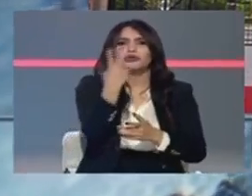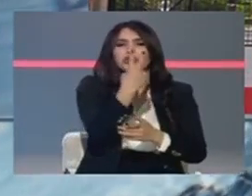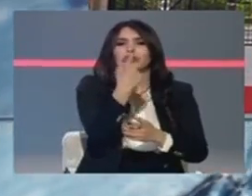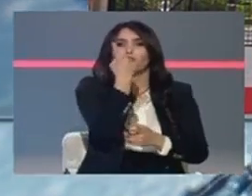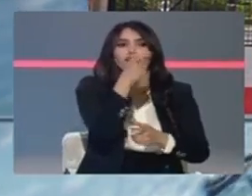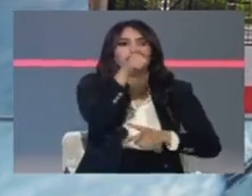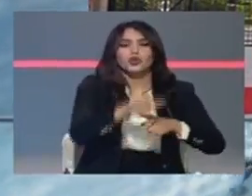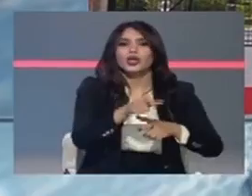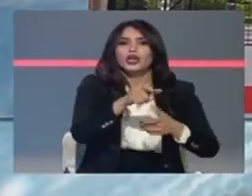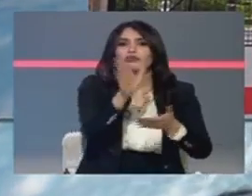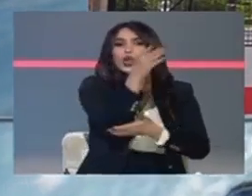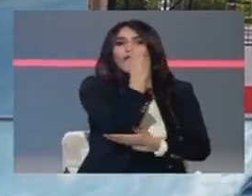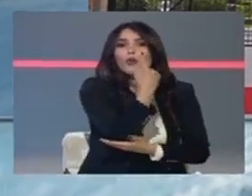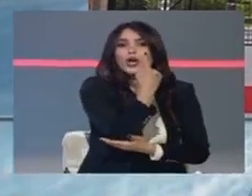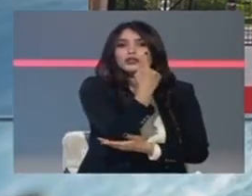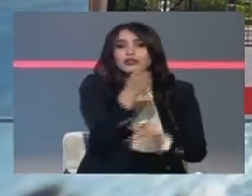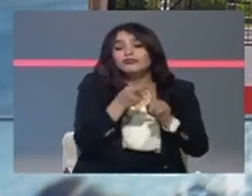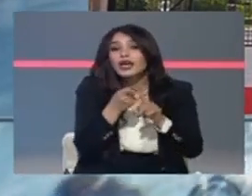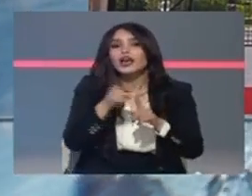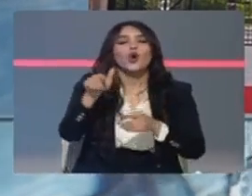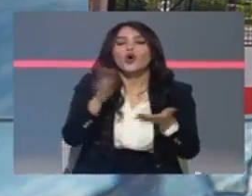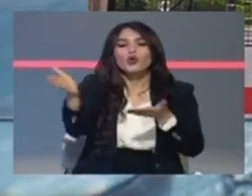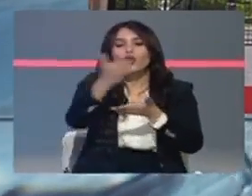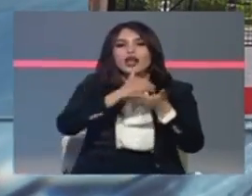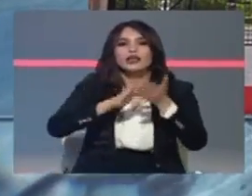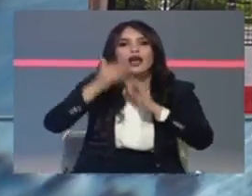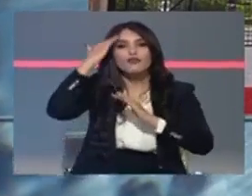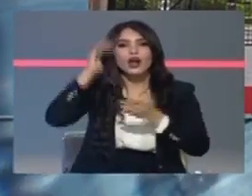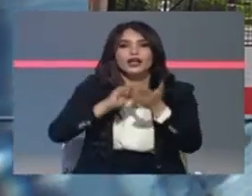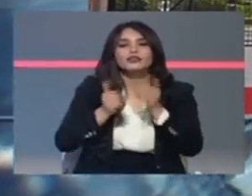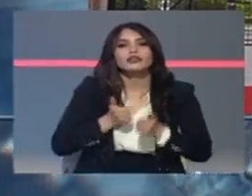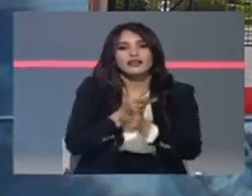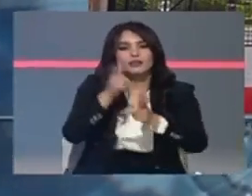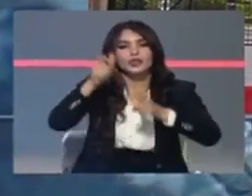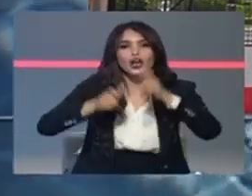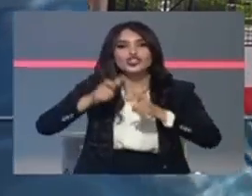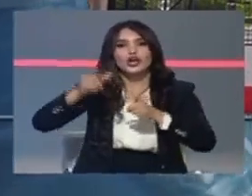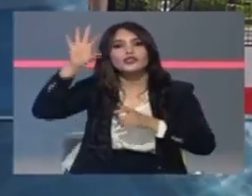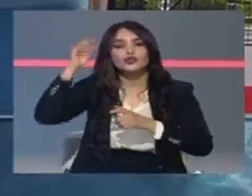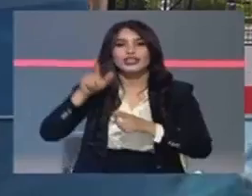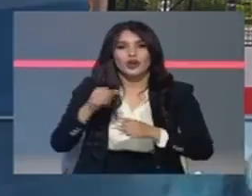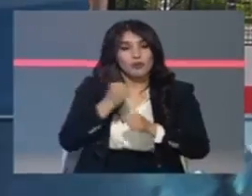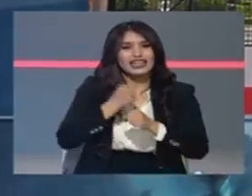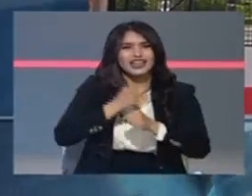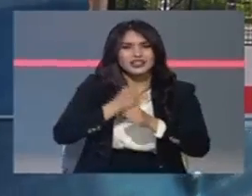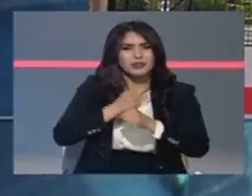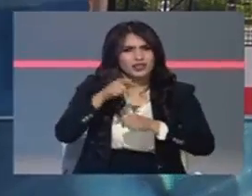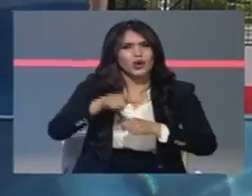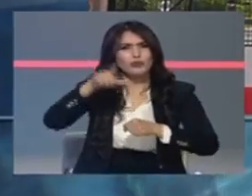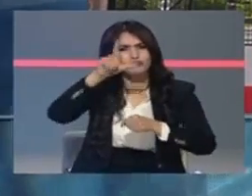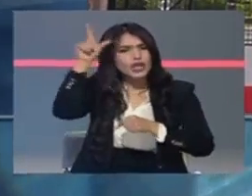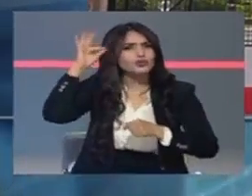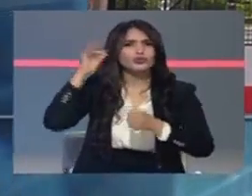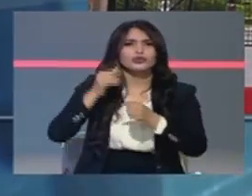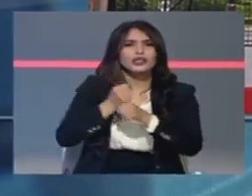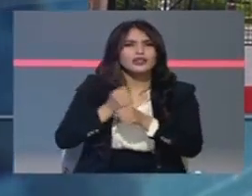دولة واحدة يعني تقريبا في كل القارات. على كل حال حتى التو تم بجهد وطني لأنه العملية الإجلاء ليست